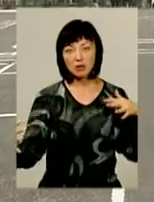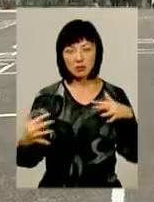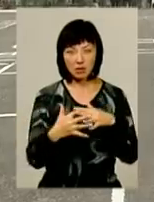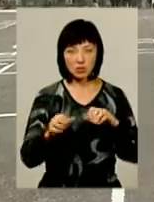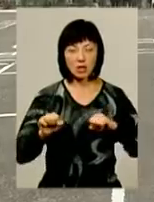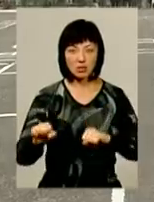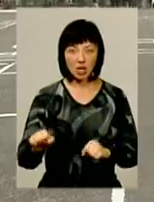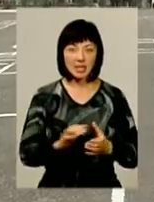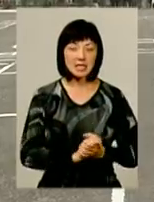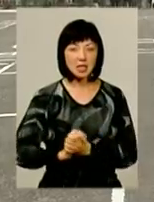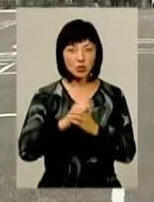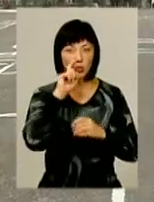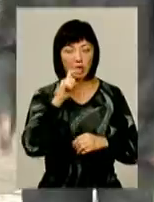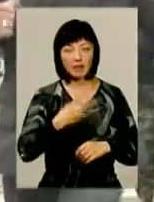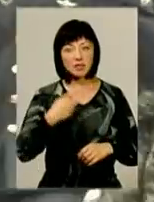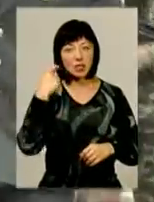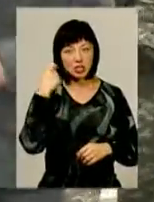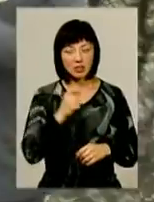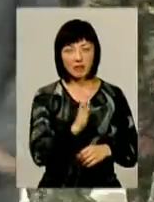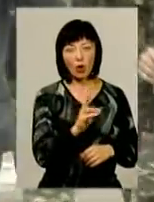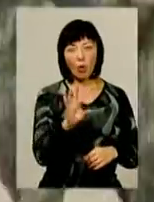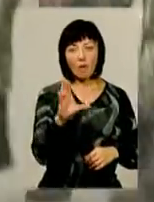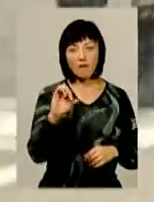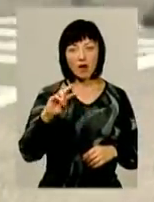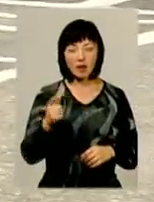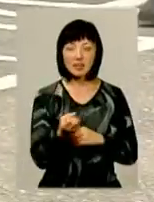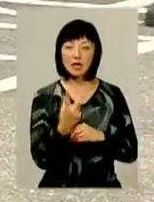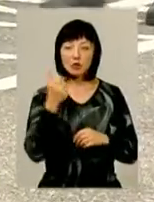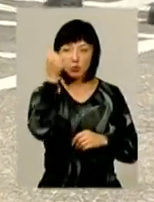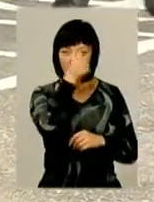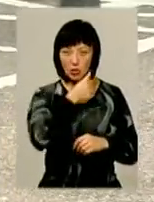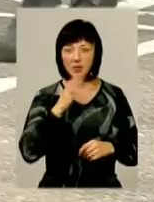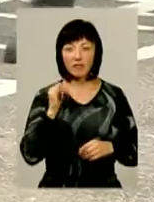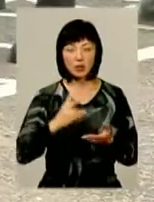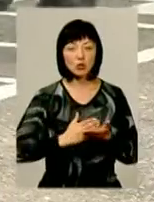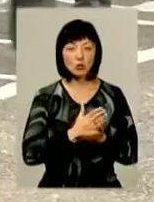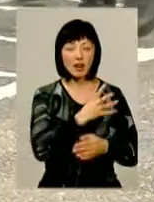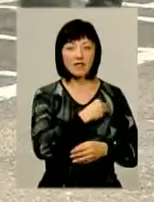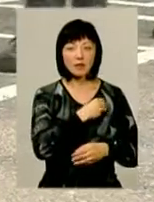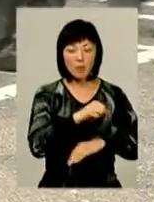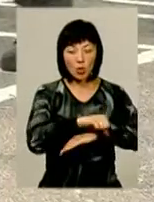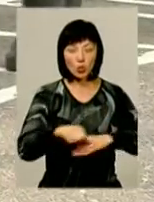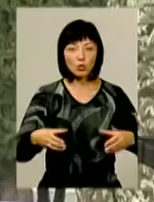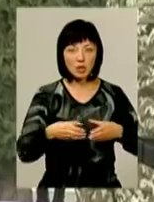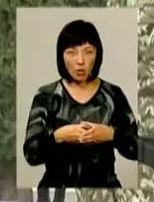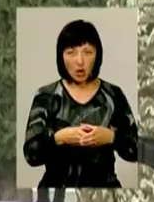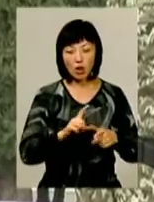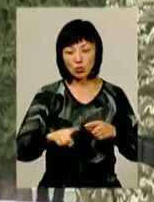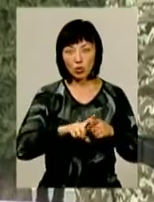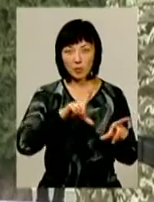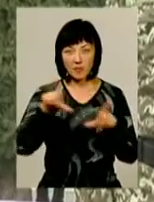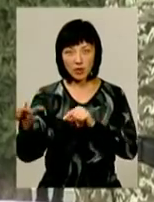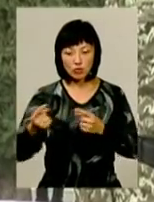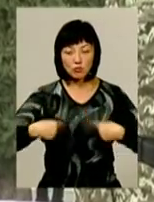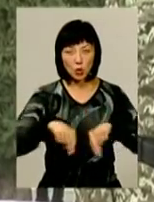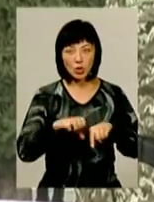захищати цілісність держави. Один з них – 20-річний Віталій Коваль. З 2013 року він служив у Львівському прикордонному загоні, а згодом вирушив у